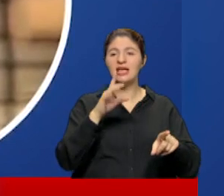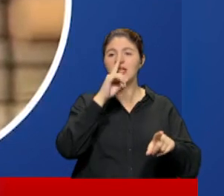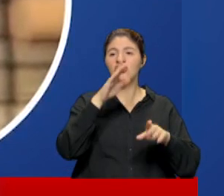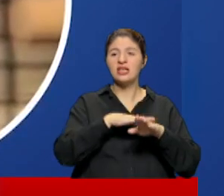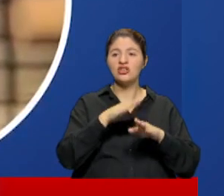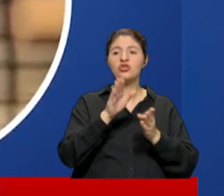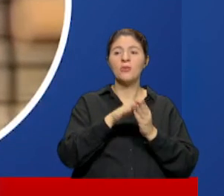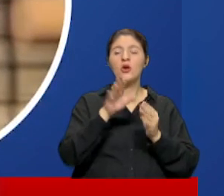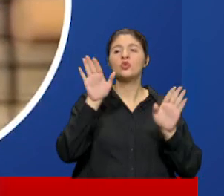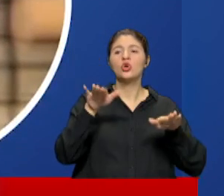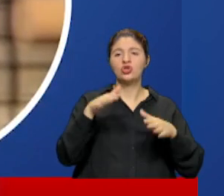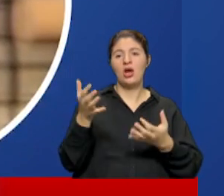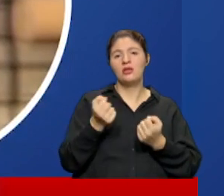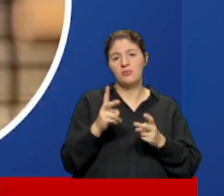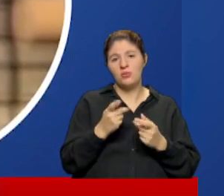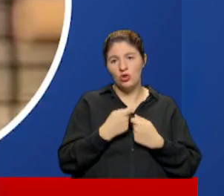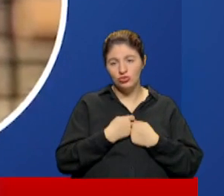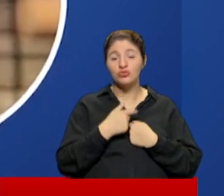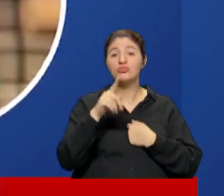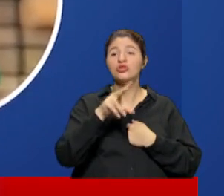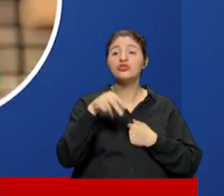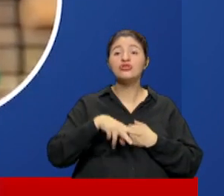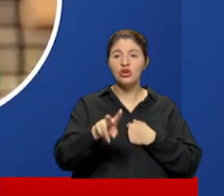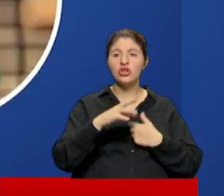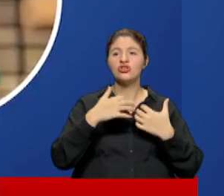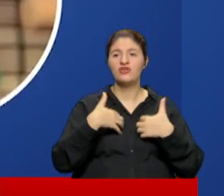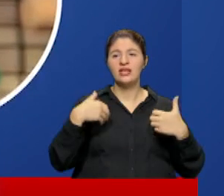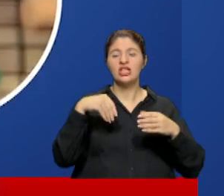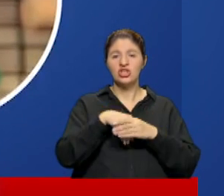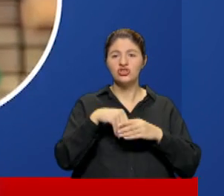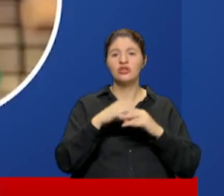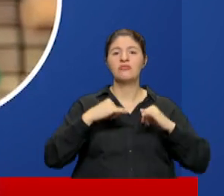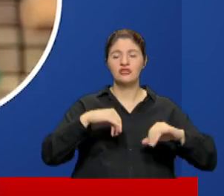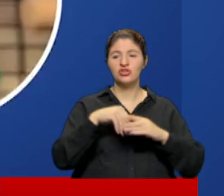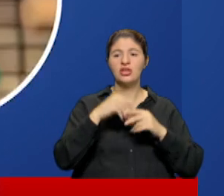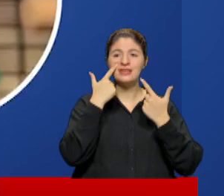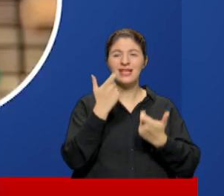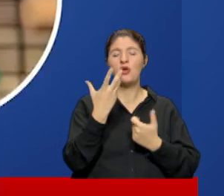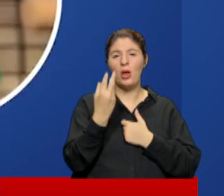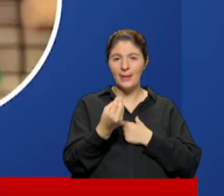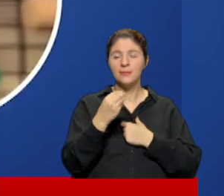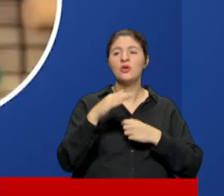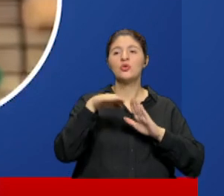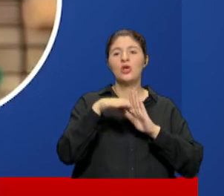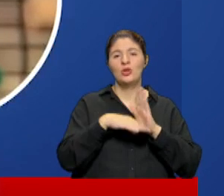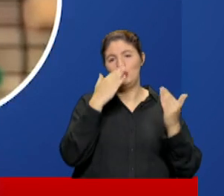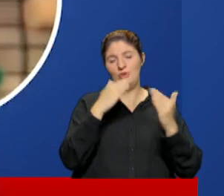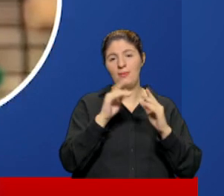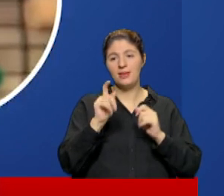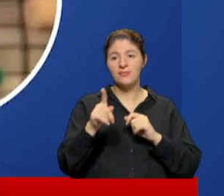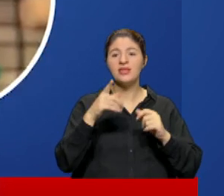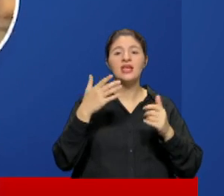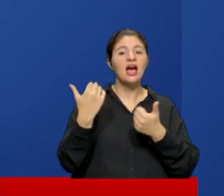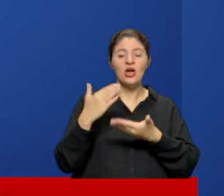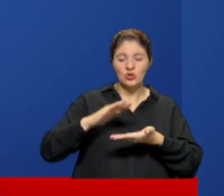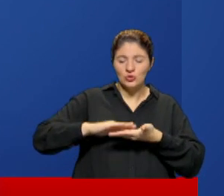kedi köpek ve kuşlarımızı alabiliyoruz tüm yolcularımızın Güvenliği ve konforu için dikkatli olalım kurallara uyalım evcil